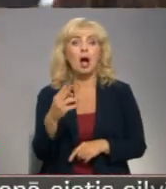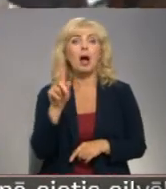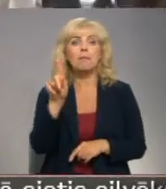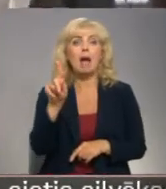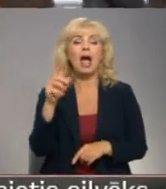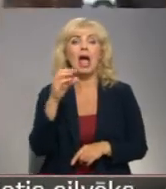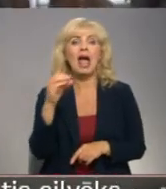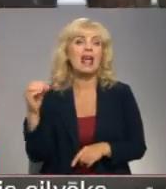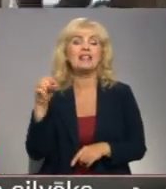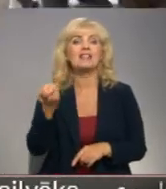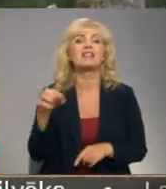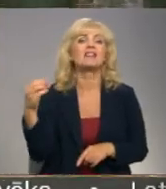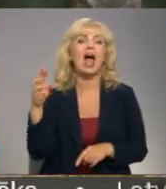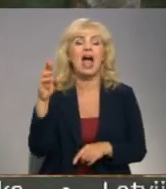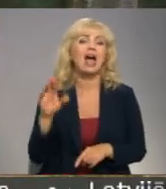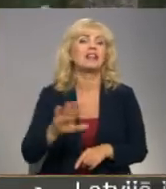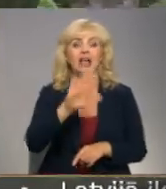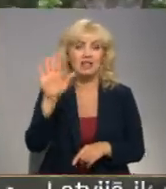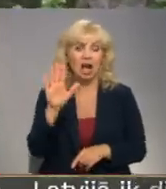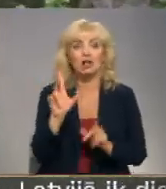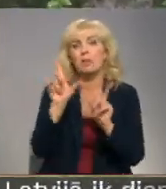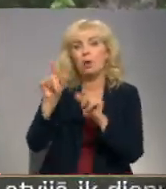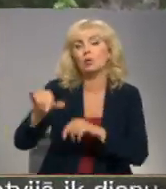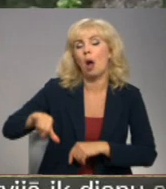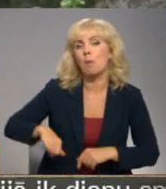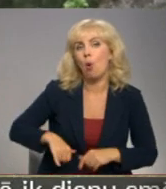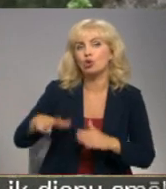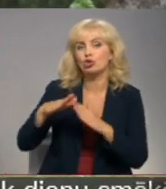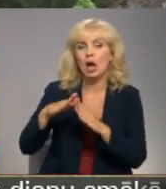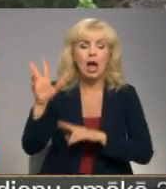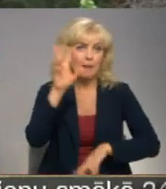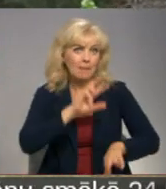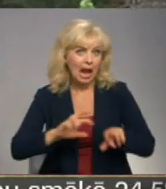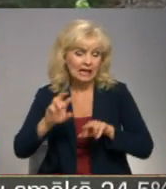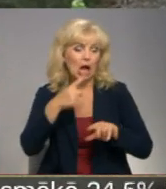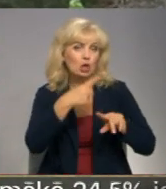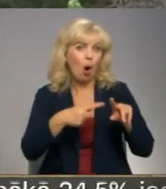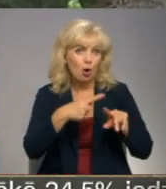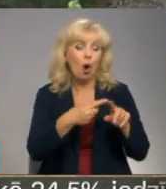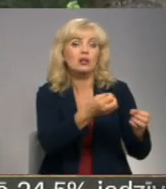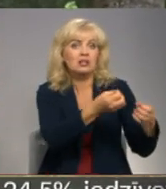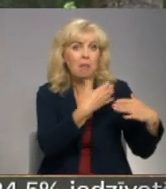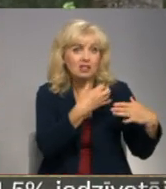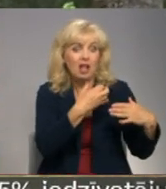pēterdienas, un tad vienkārši braucām muižu meklēt, būt mums tāds onkulīts izstāstīja, ka muižas vairs nav,